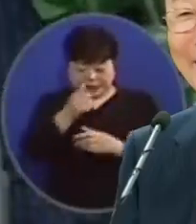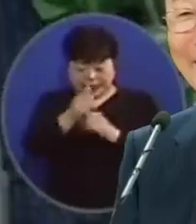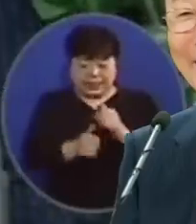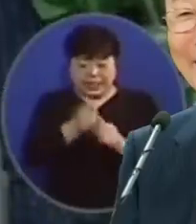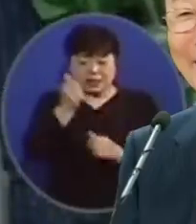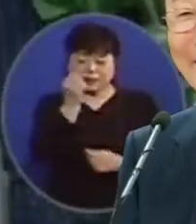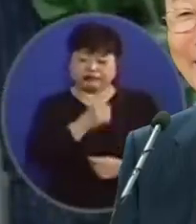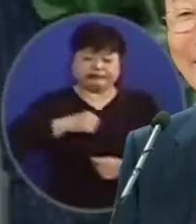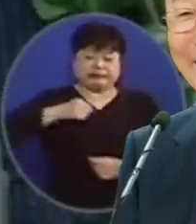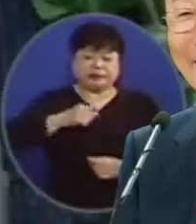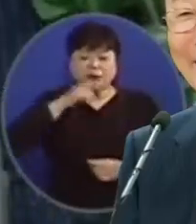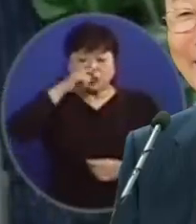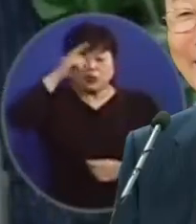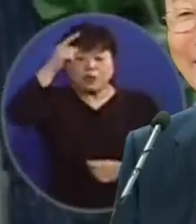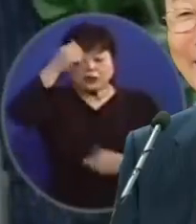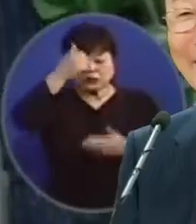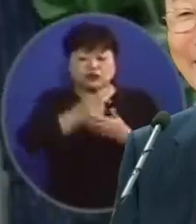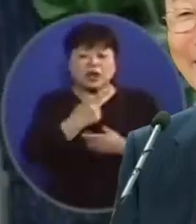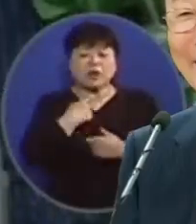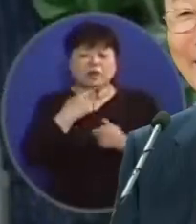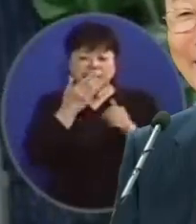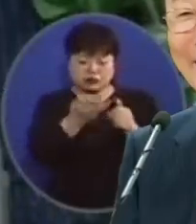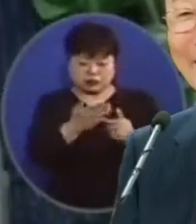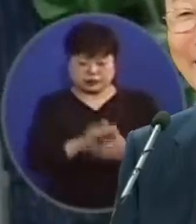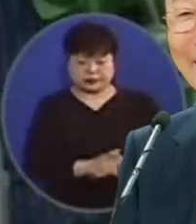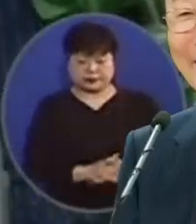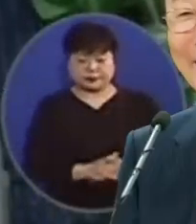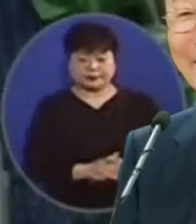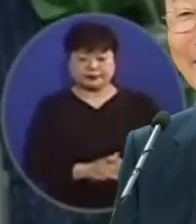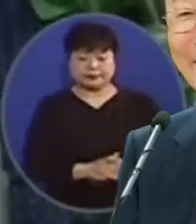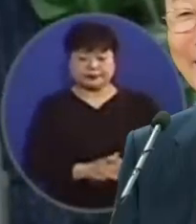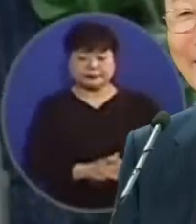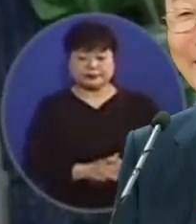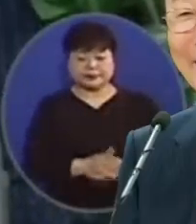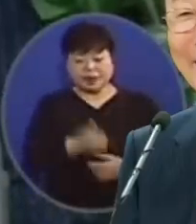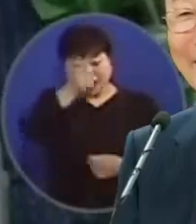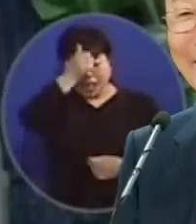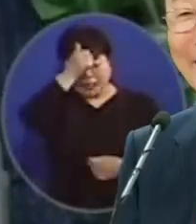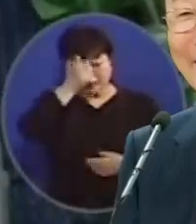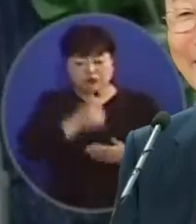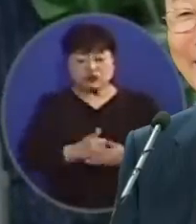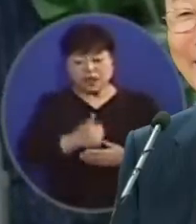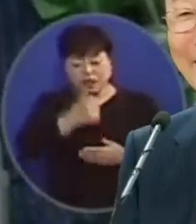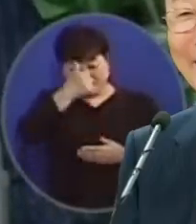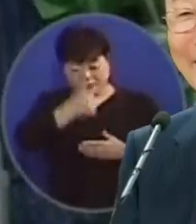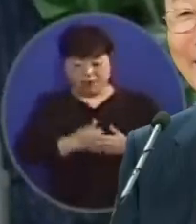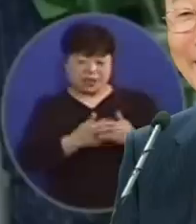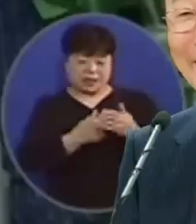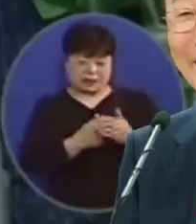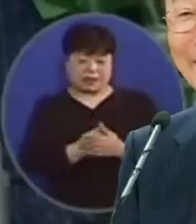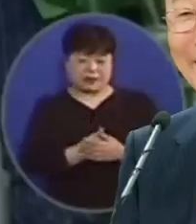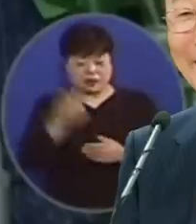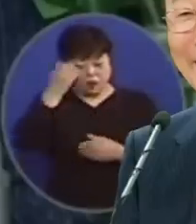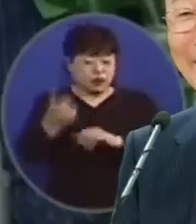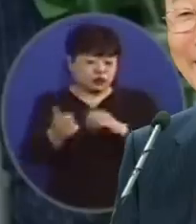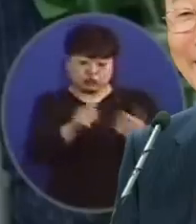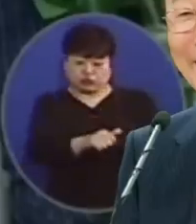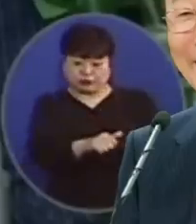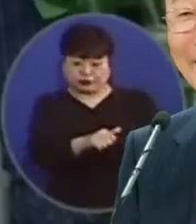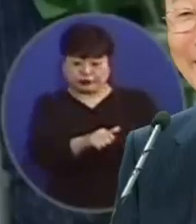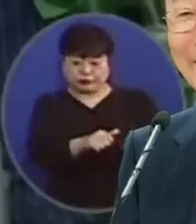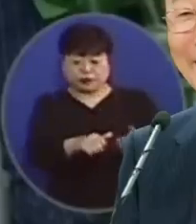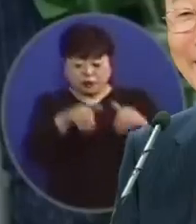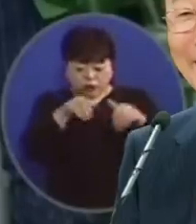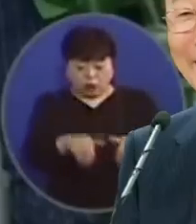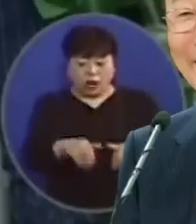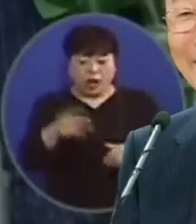하나님을 거부하고 교만한 죄를 짓게 만드는 것입니다. 아담의 타락은 영혼의 죽음과